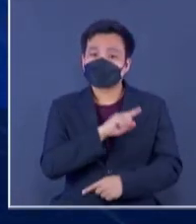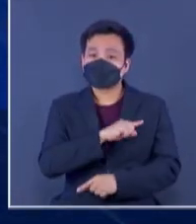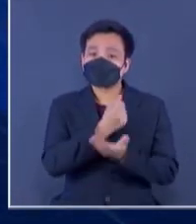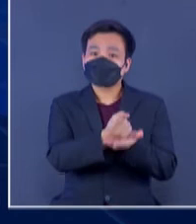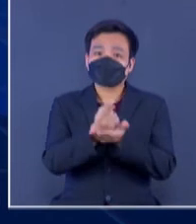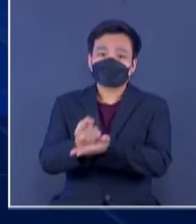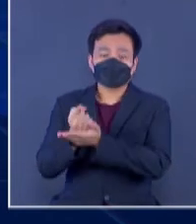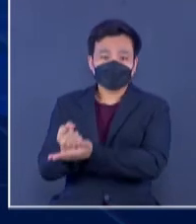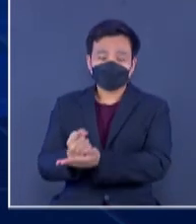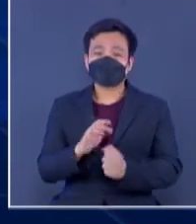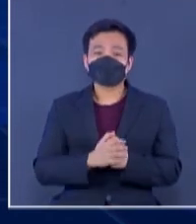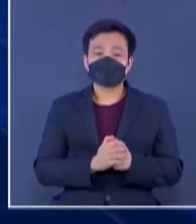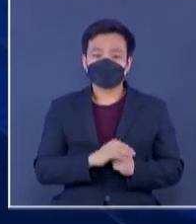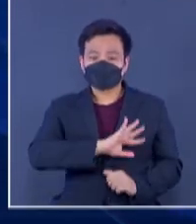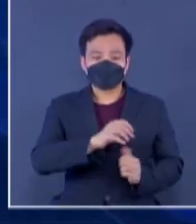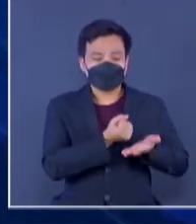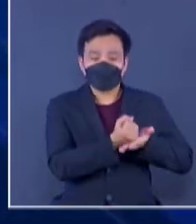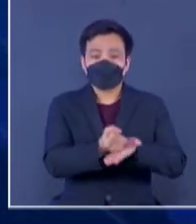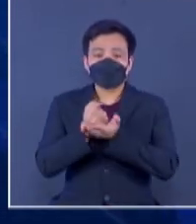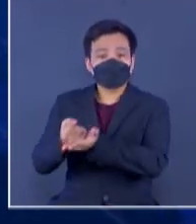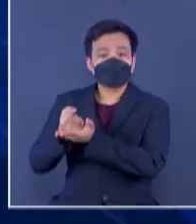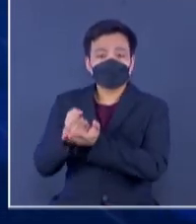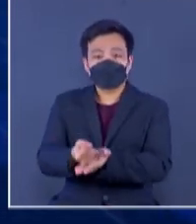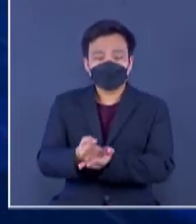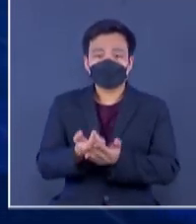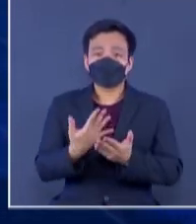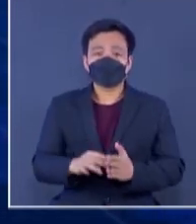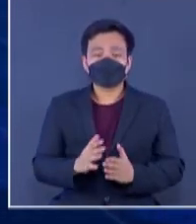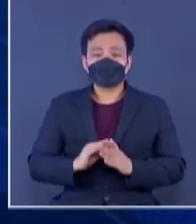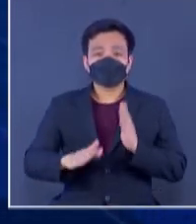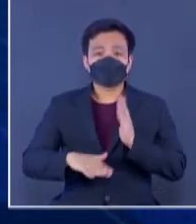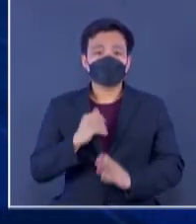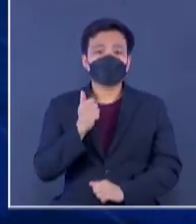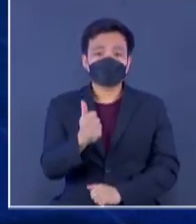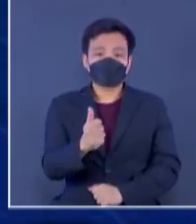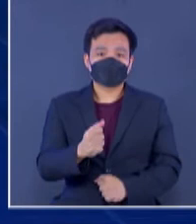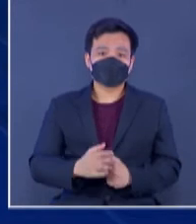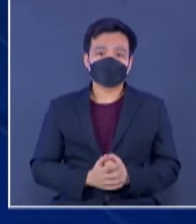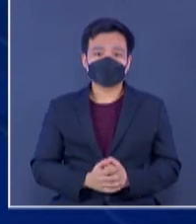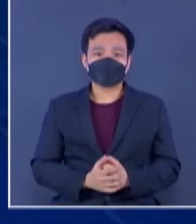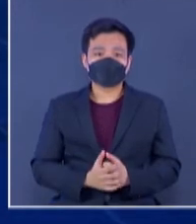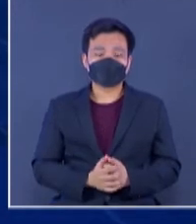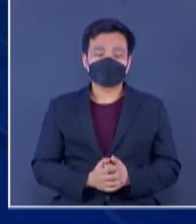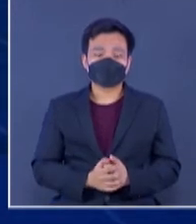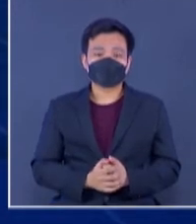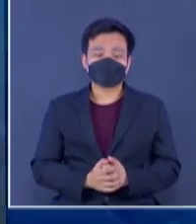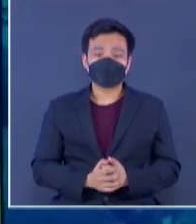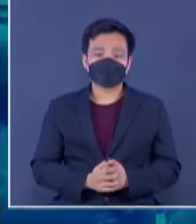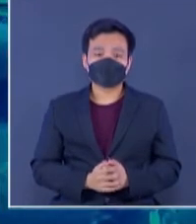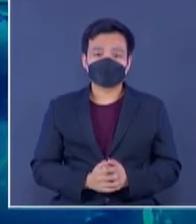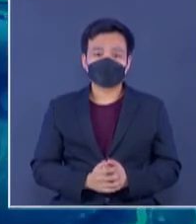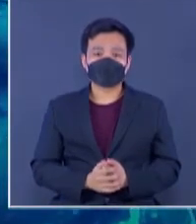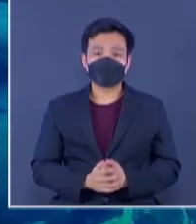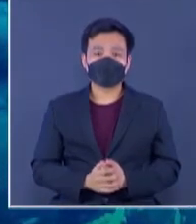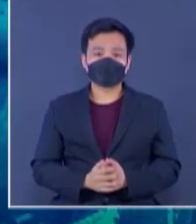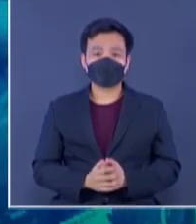นี้ก็ช่วยกันคนละไม้คนละมือนะครับให้เราได้ผ่านพ้นวิกฤตครั้งนี้ไปด้วยกันนะครับ ต้องแจ้งคุณผู้ชมนะครับที่